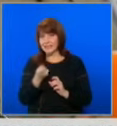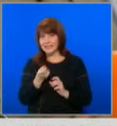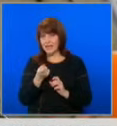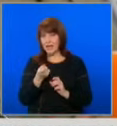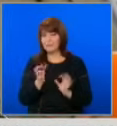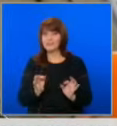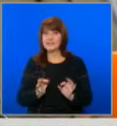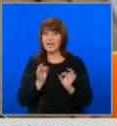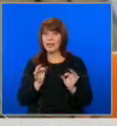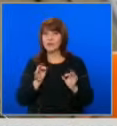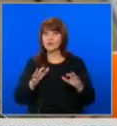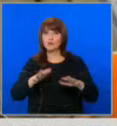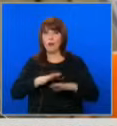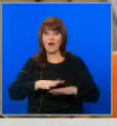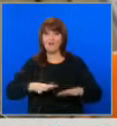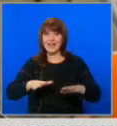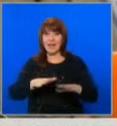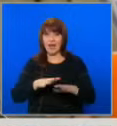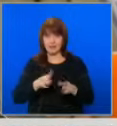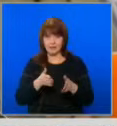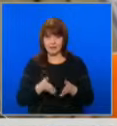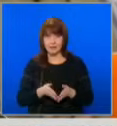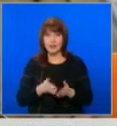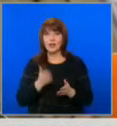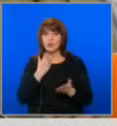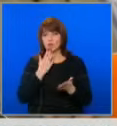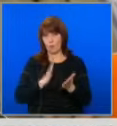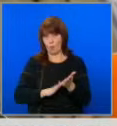доста сериозното влияние